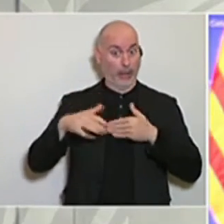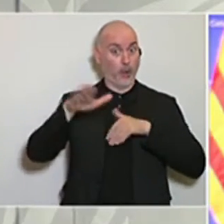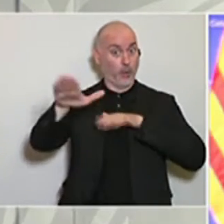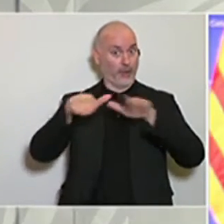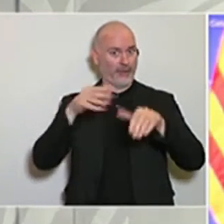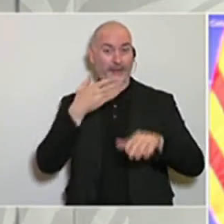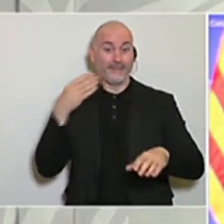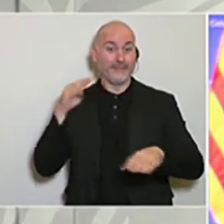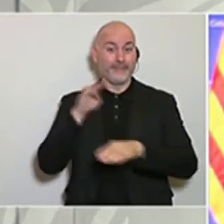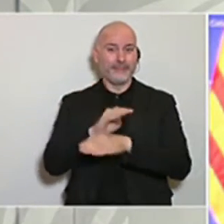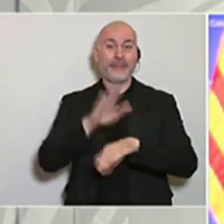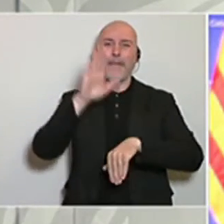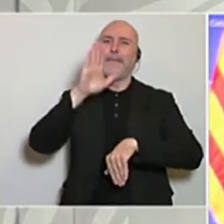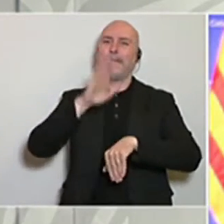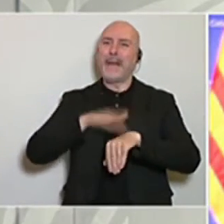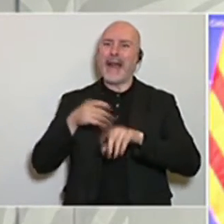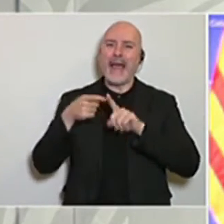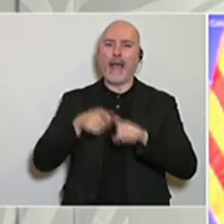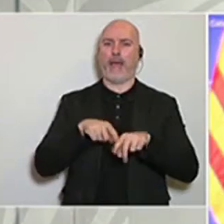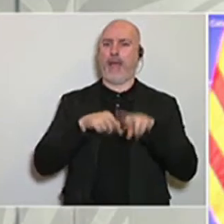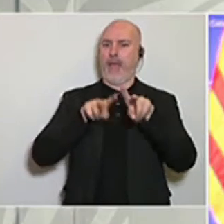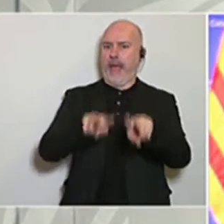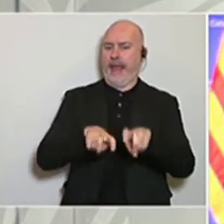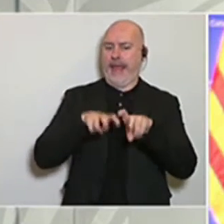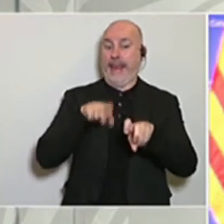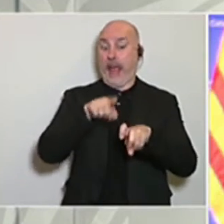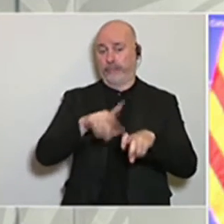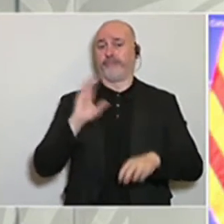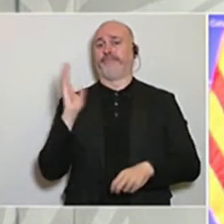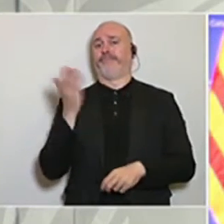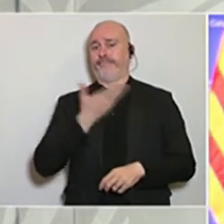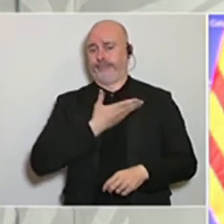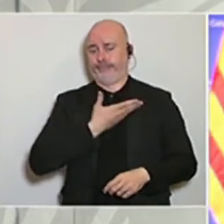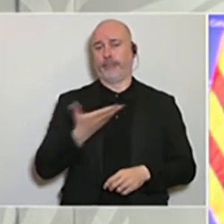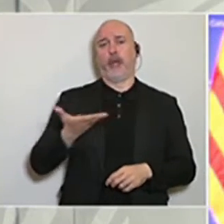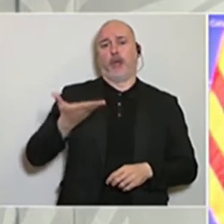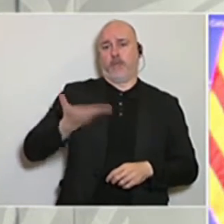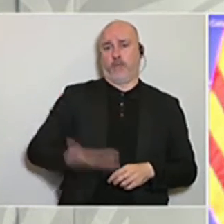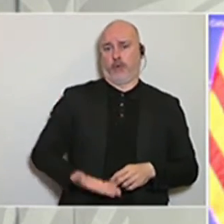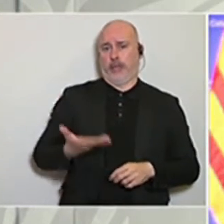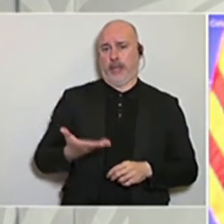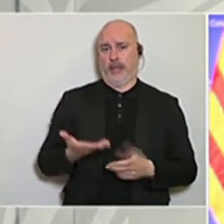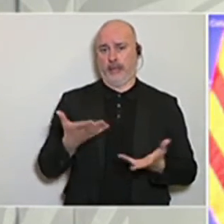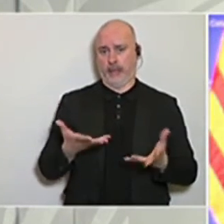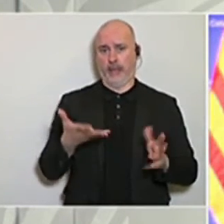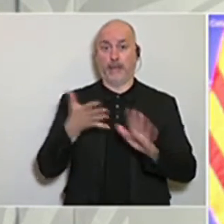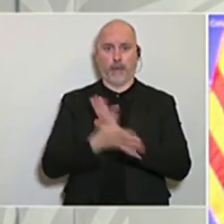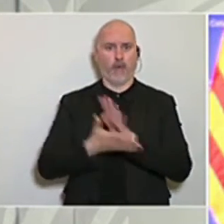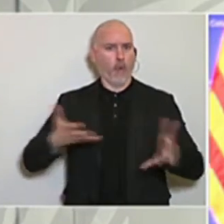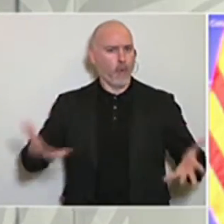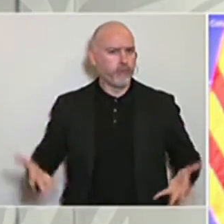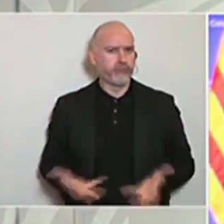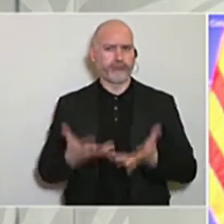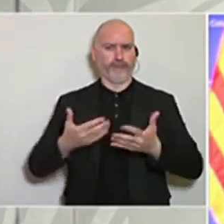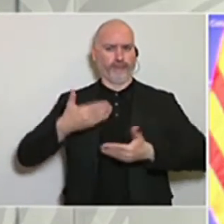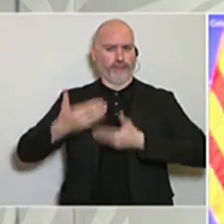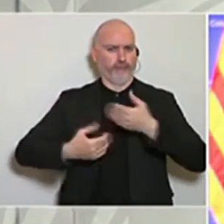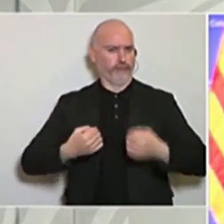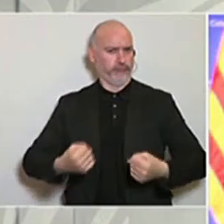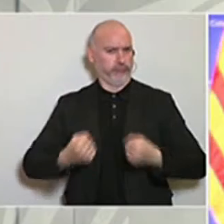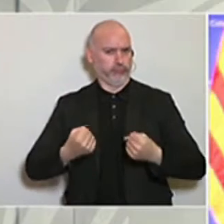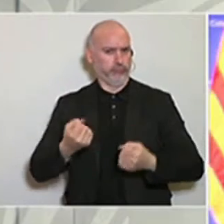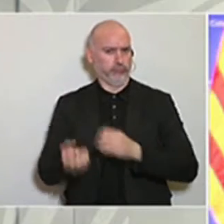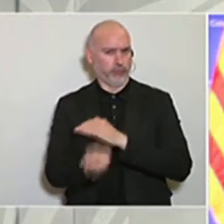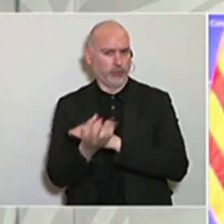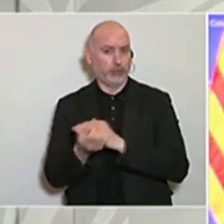els ajuts destinats a les explotacions agràries que han patit afectacions importants en el seu potencial productiu com a conseqüència